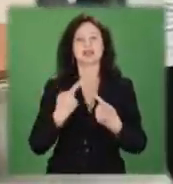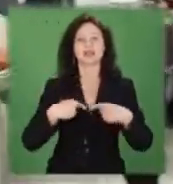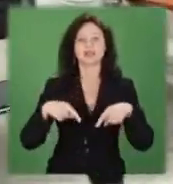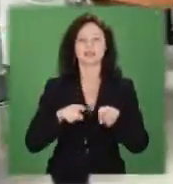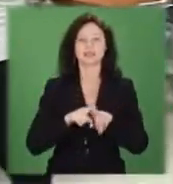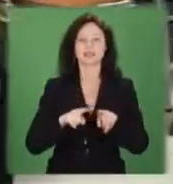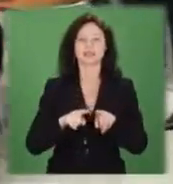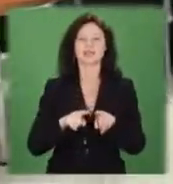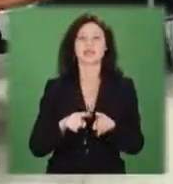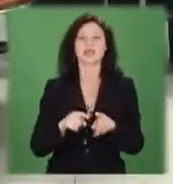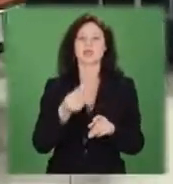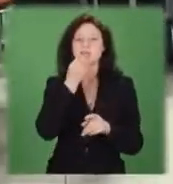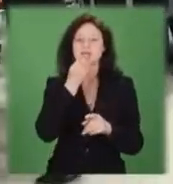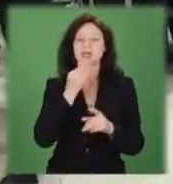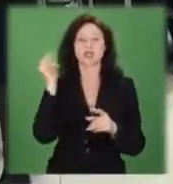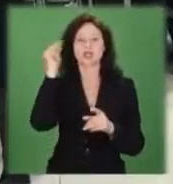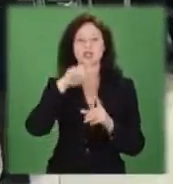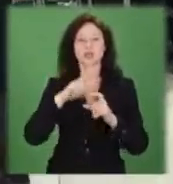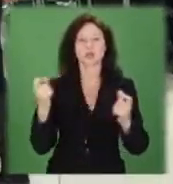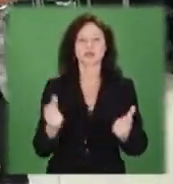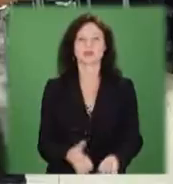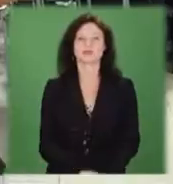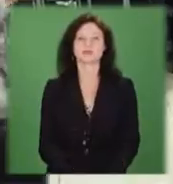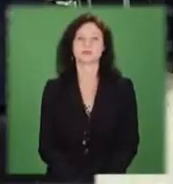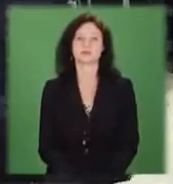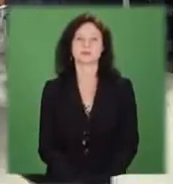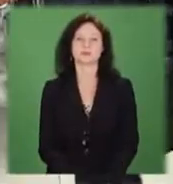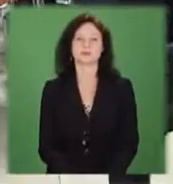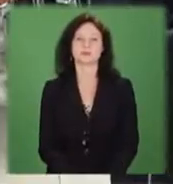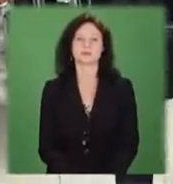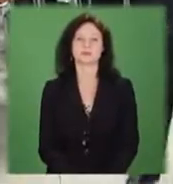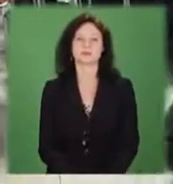стороны организаторов питания школьников. Дмитрий Гуренко и Татьяна Калюжная, РТН.